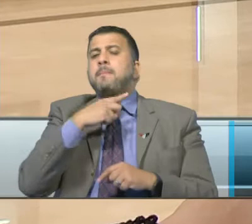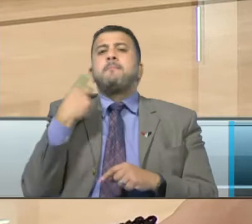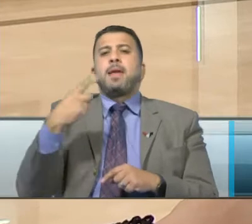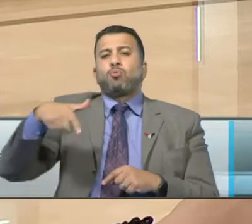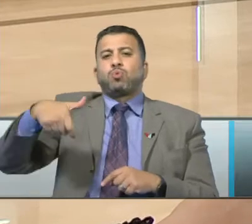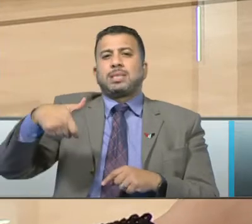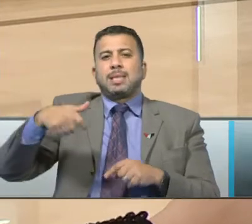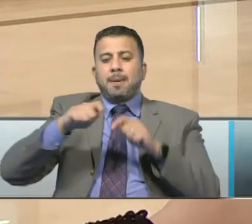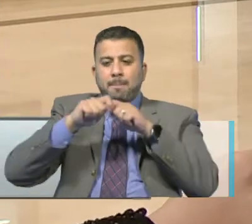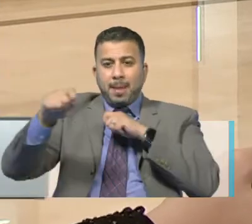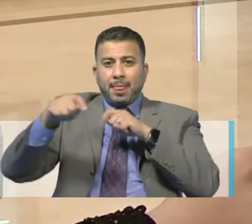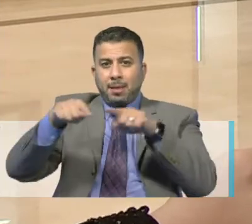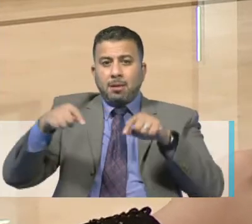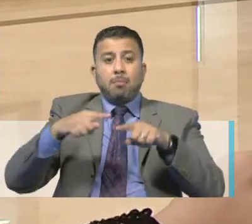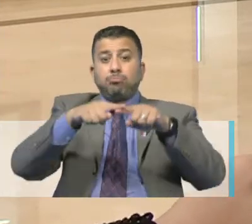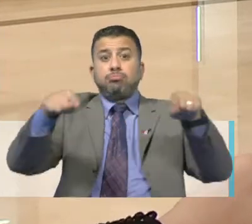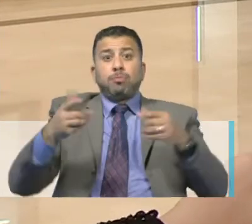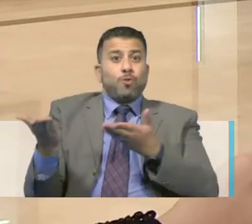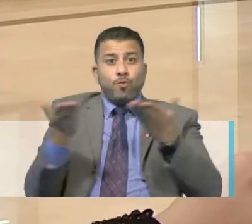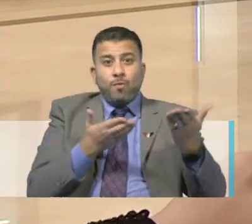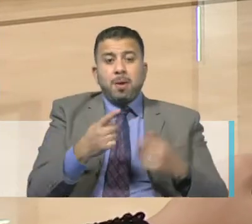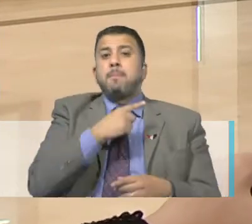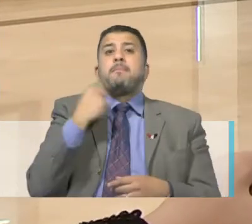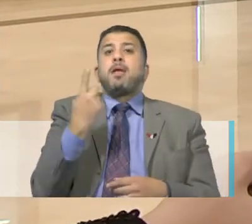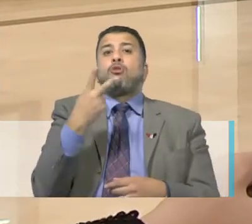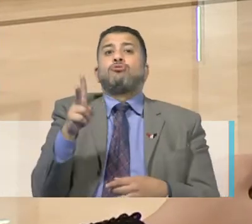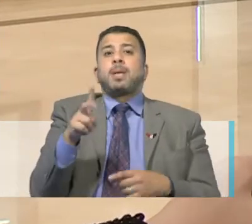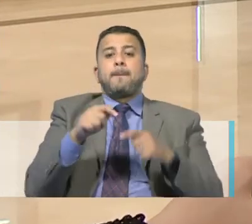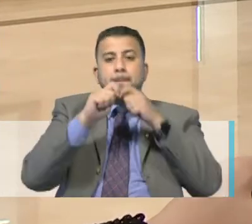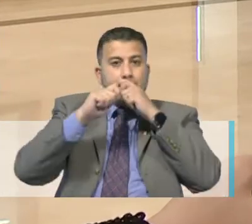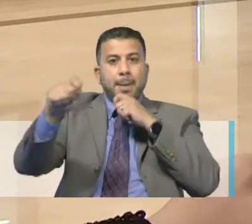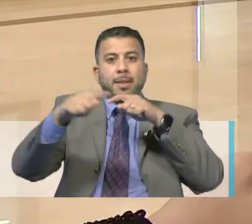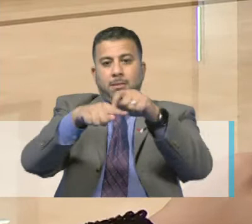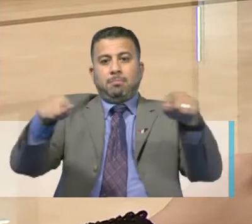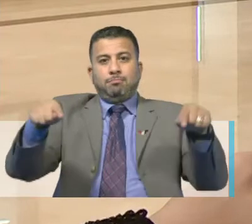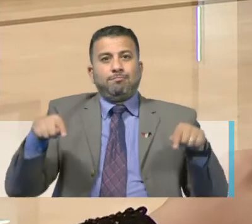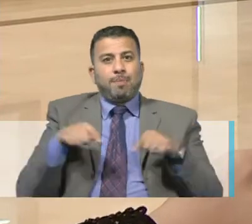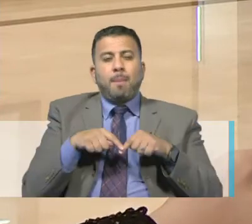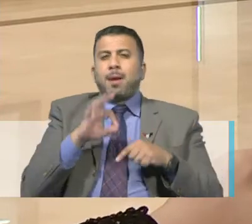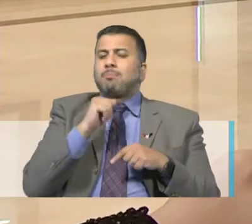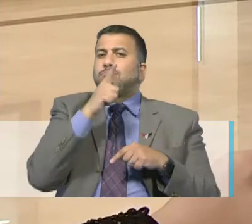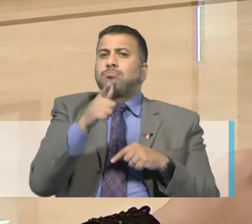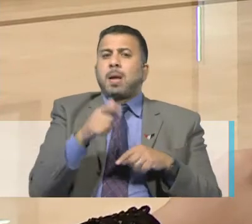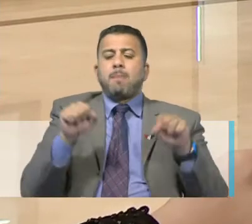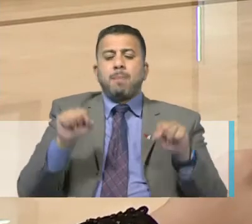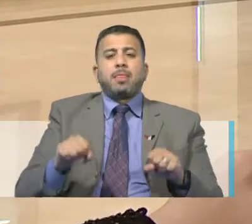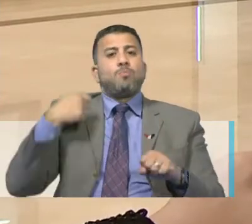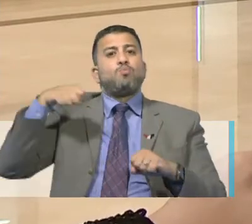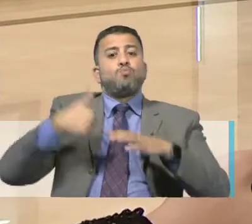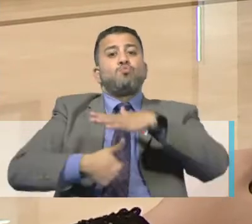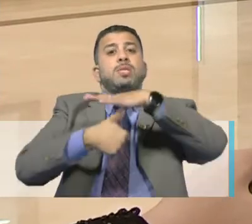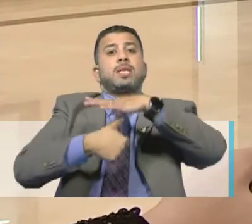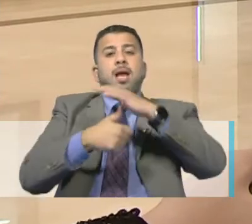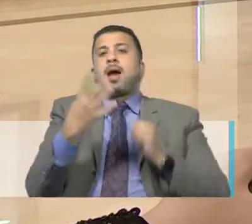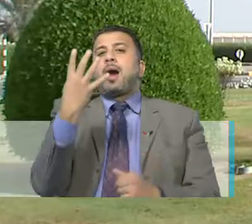مربع وصالة رئيسية بمساحة 220 متر مربع. يضم المبنى أيضا مكتب للمدير وأربع